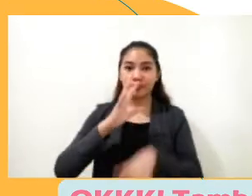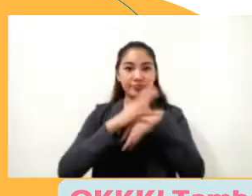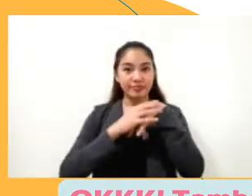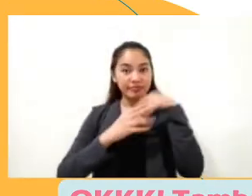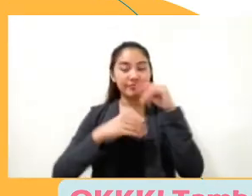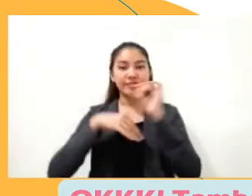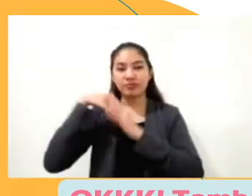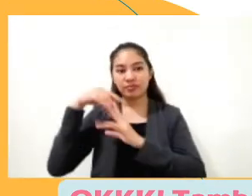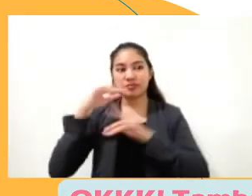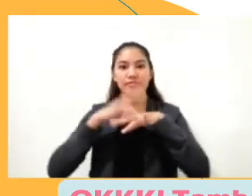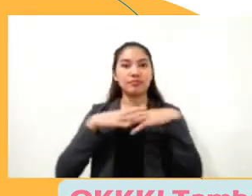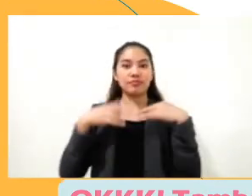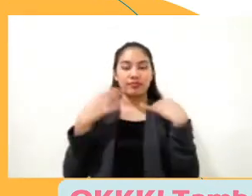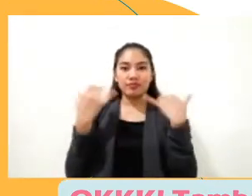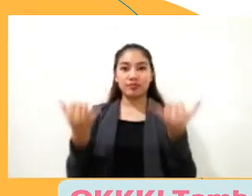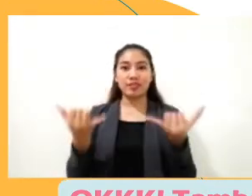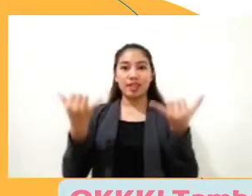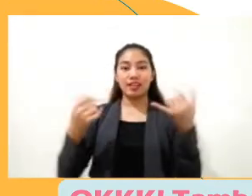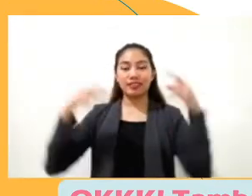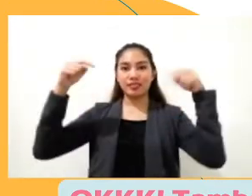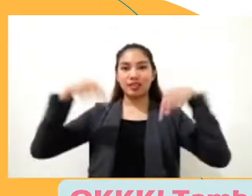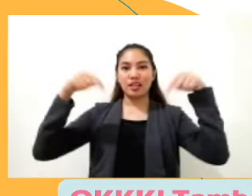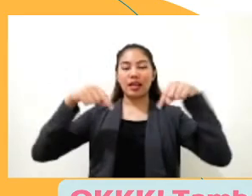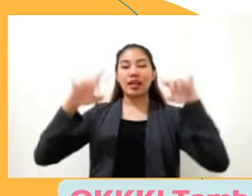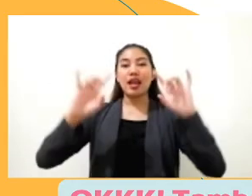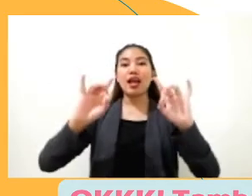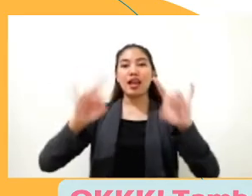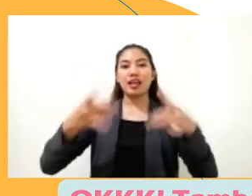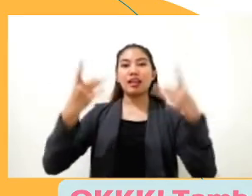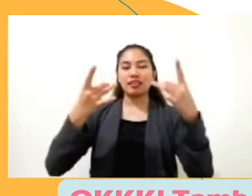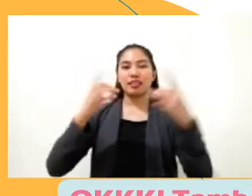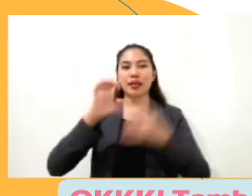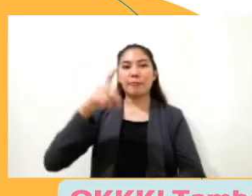ngayon sa ating episode 8 ng